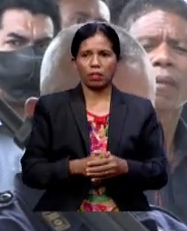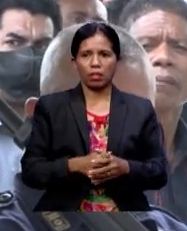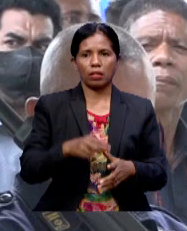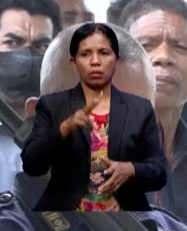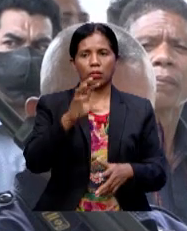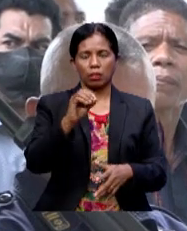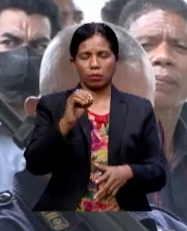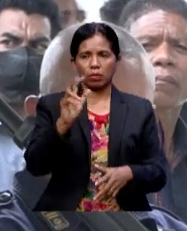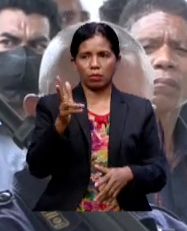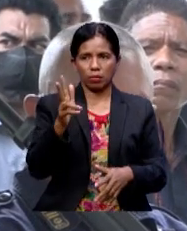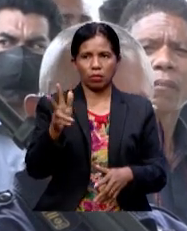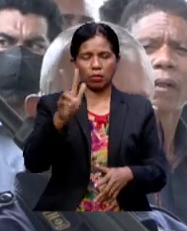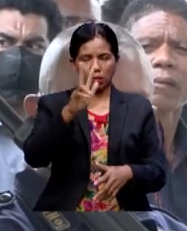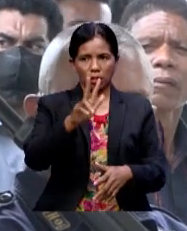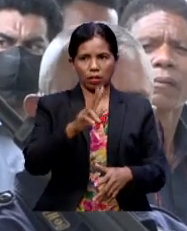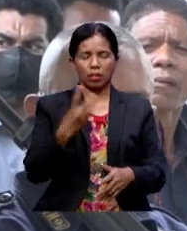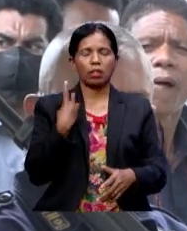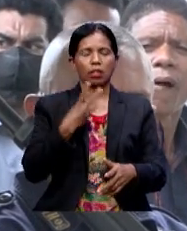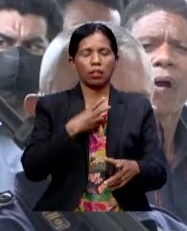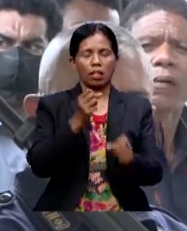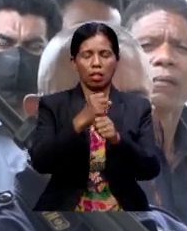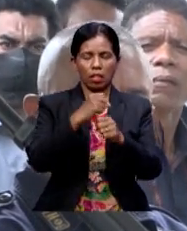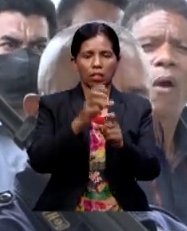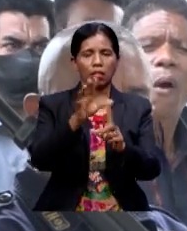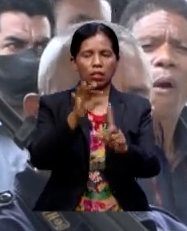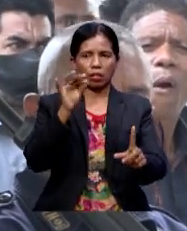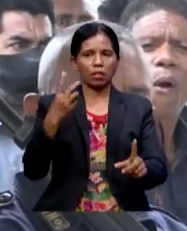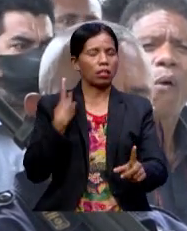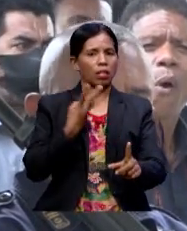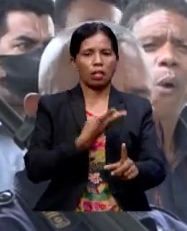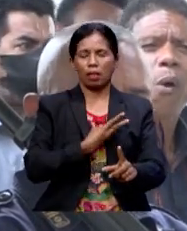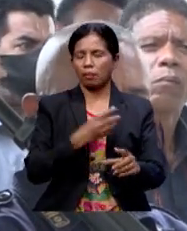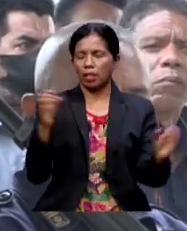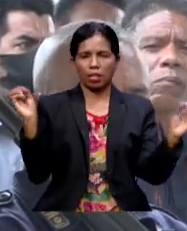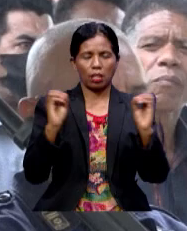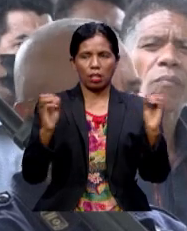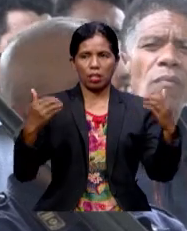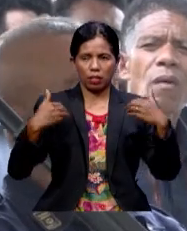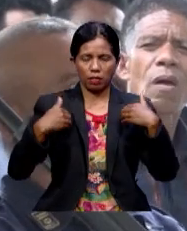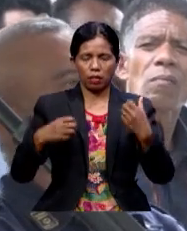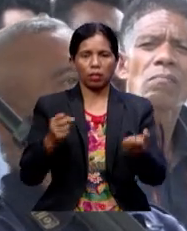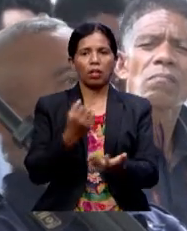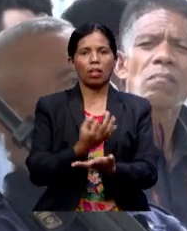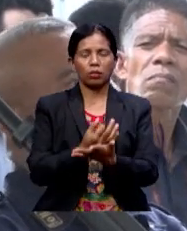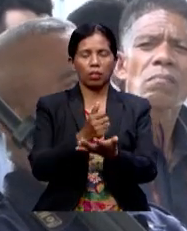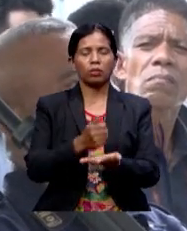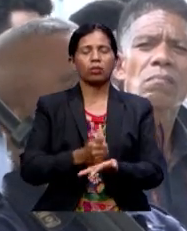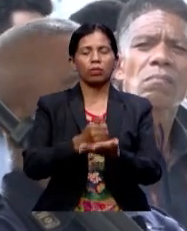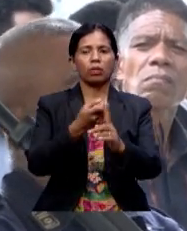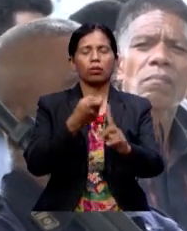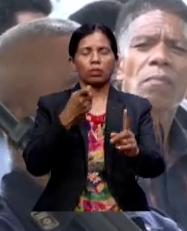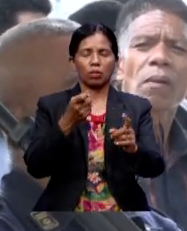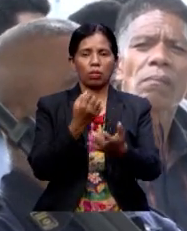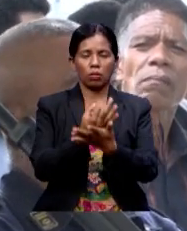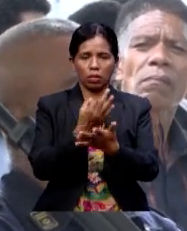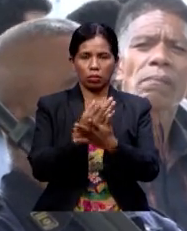2023 ne presi kalu di sam mabe durante na ami laiha apoi orçamento para atu halu dialu o